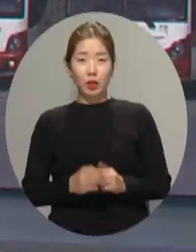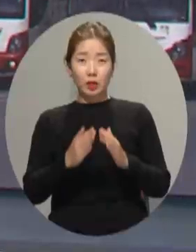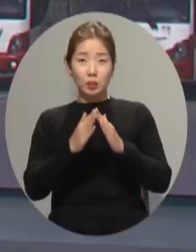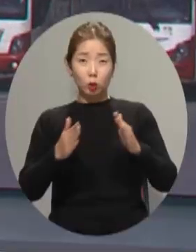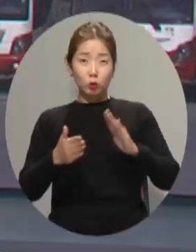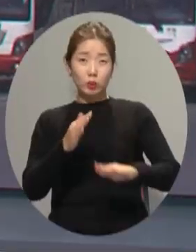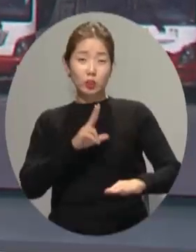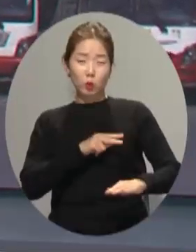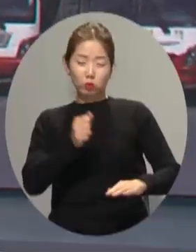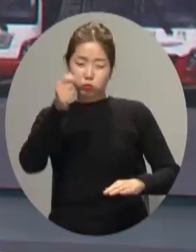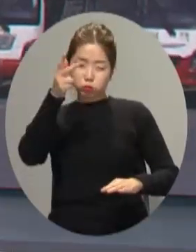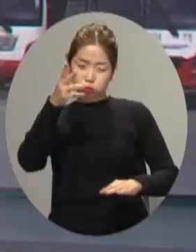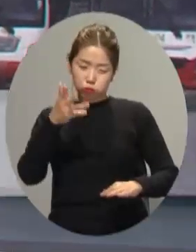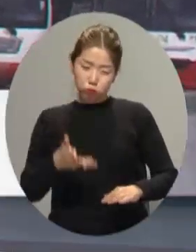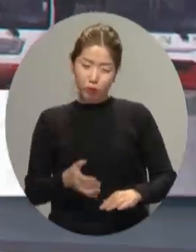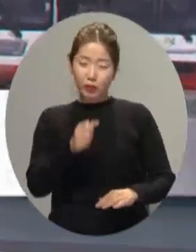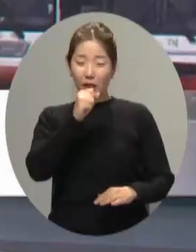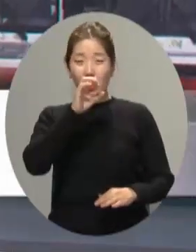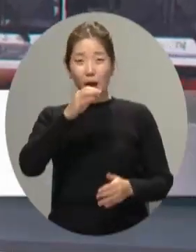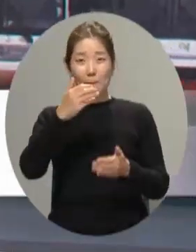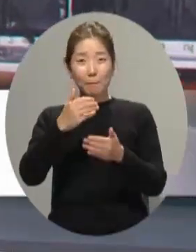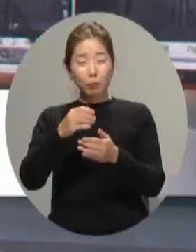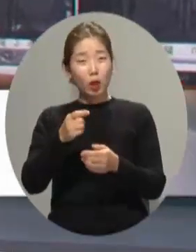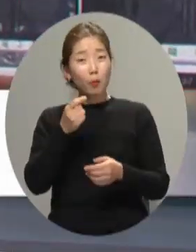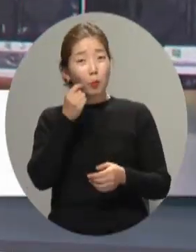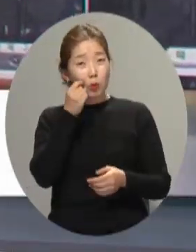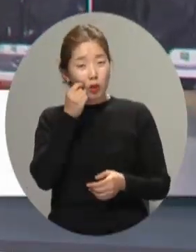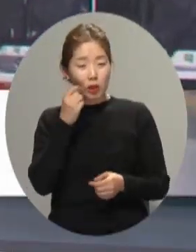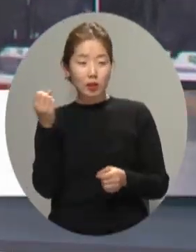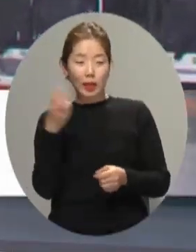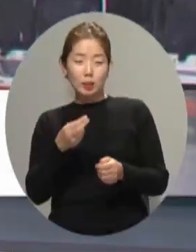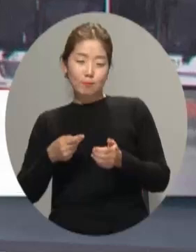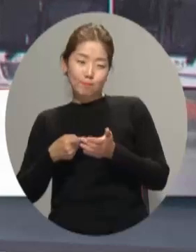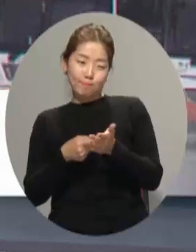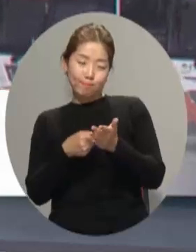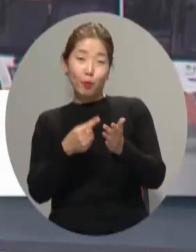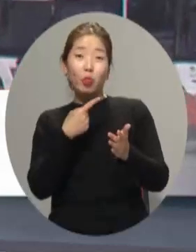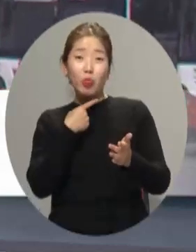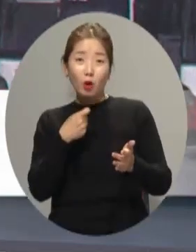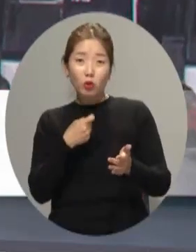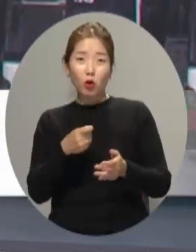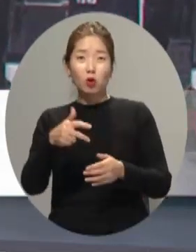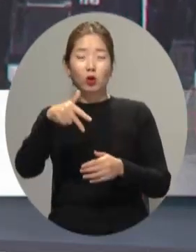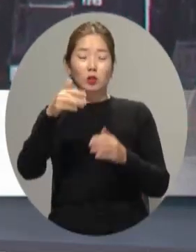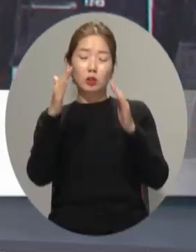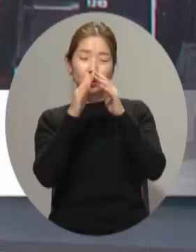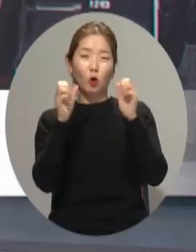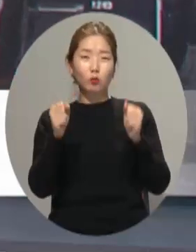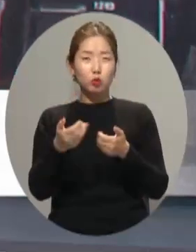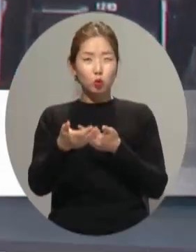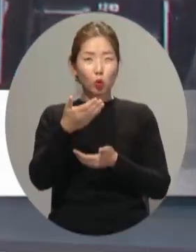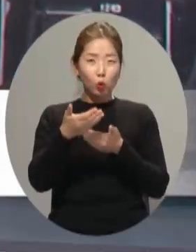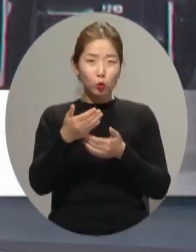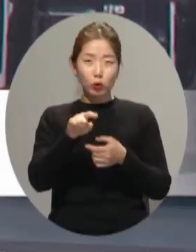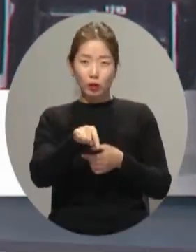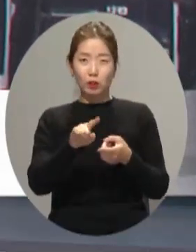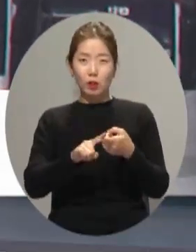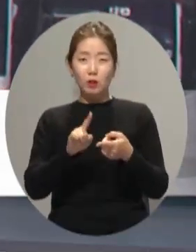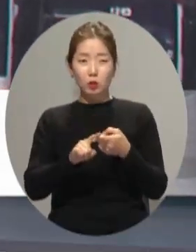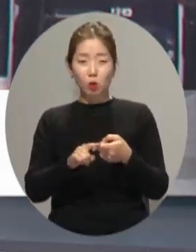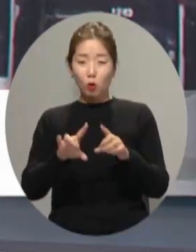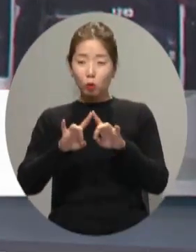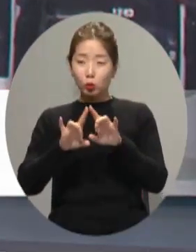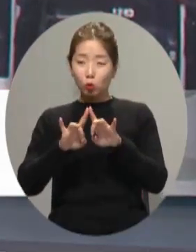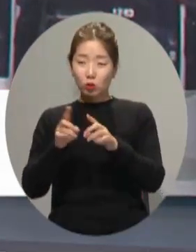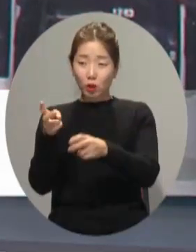전주시 의회 수차례 예산 부결에도 보조금 지급을 요구하며 추진해왔던 전북 고속의 중국산 전기버스 도입에